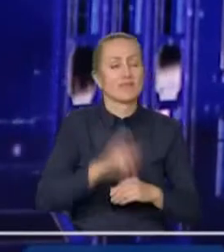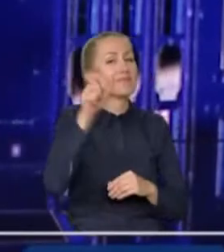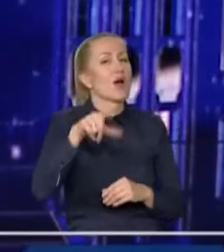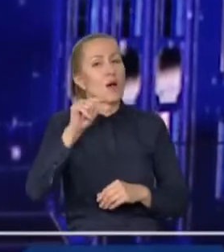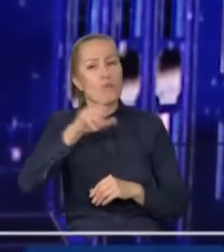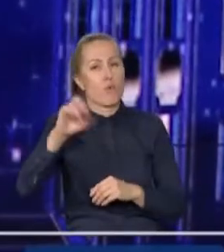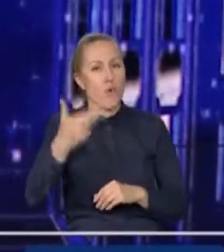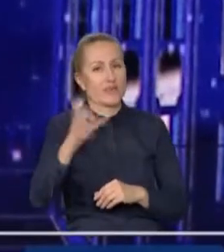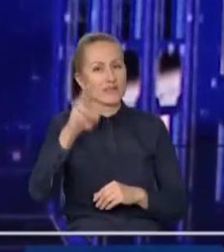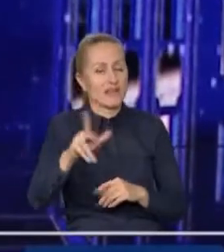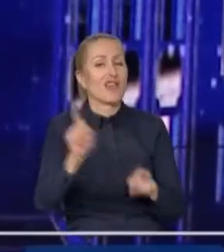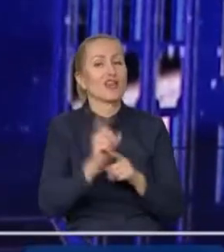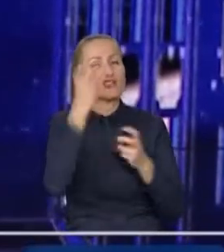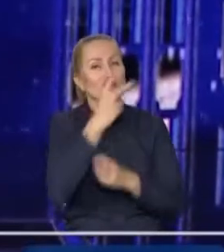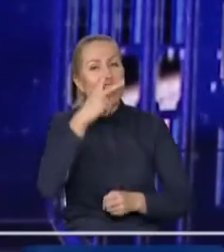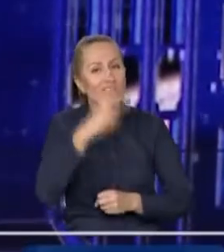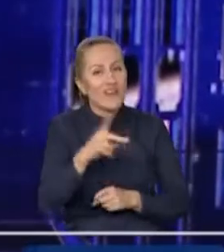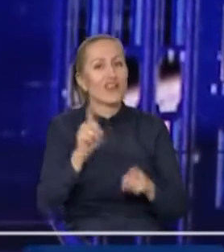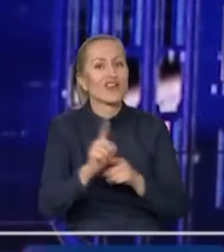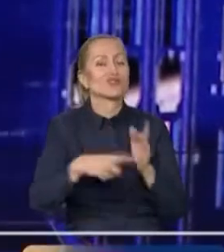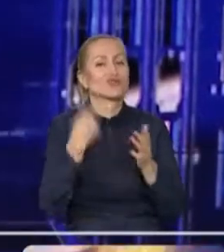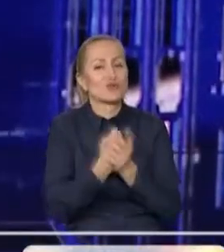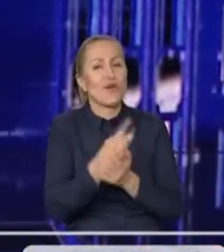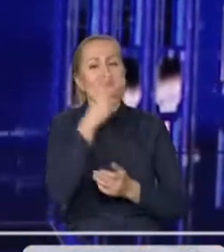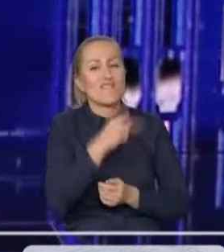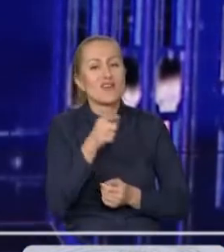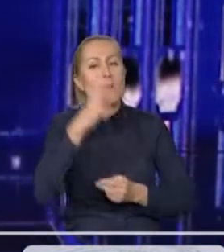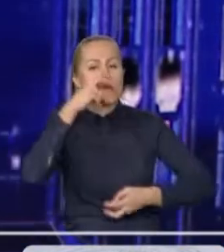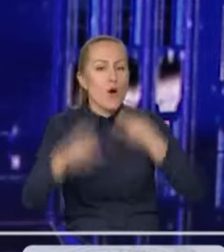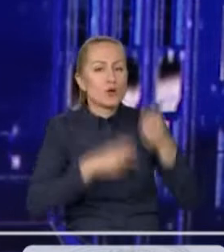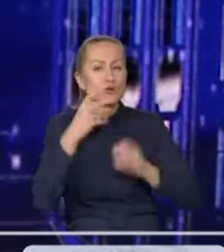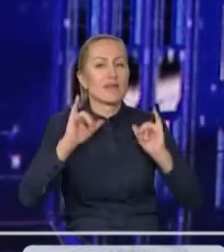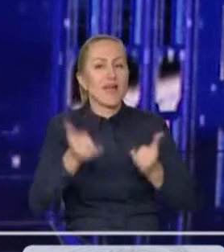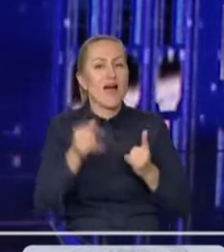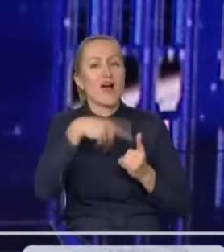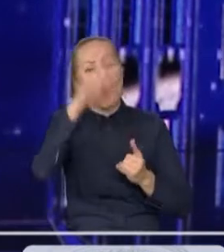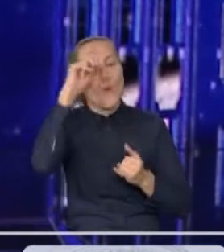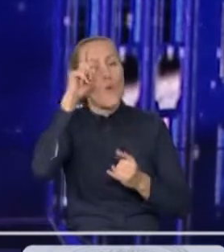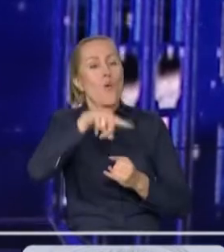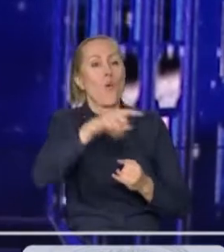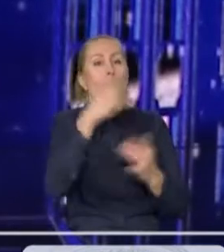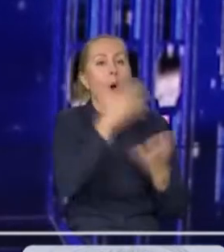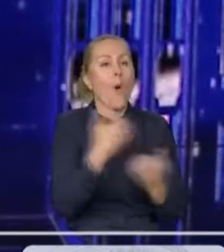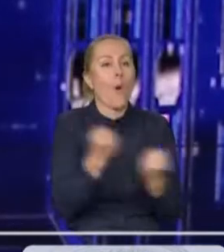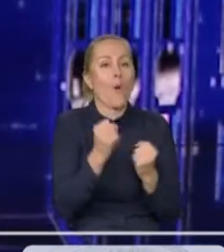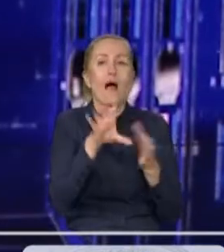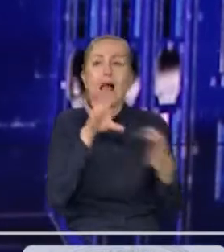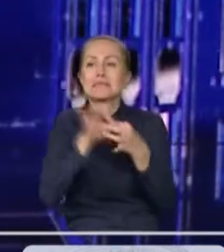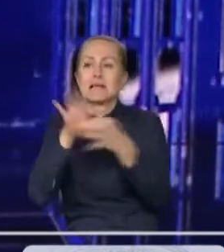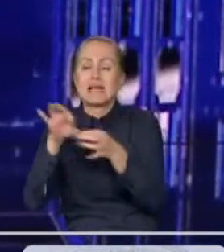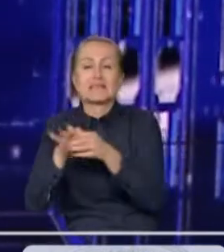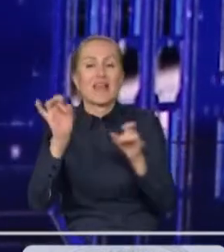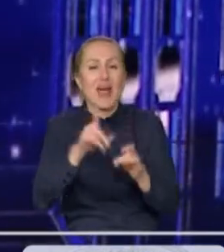bo to też jest ciekawe. I tu znowu jest właśnie takie poszukiwanie, jak dotrzeć do wyborców, no bo rzeczywiście w dużych miastach